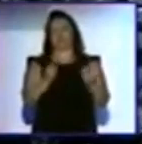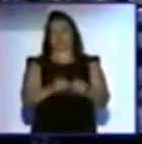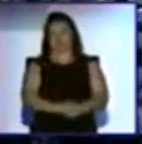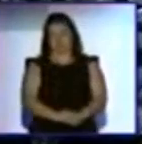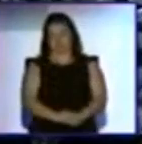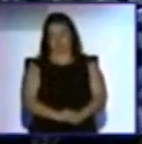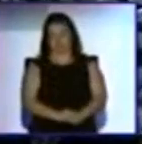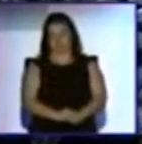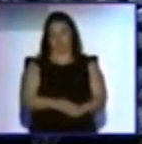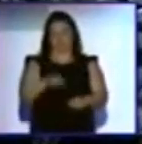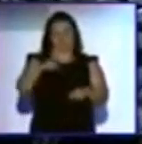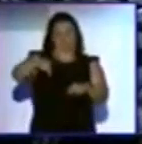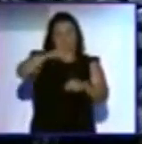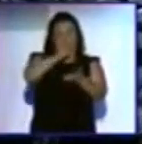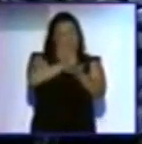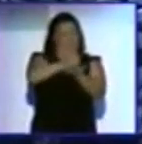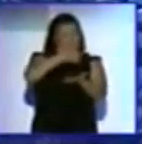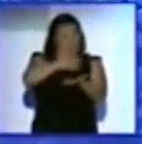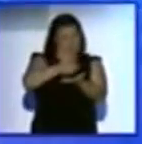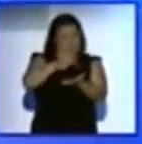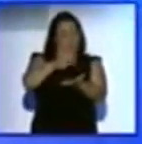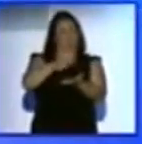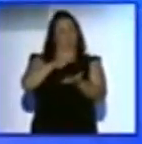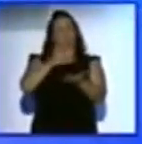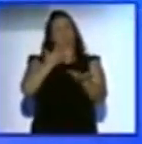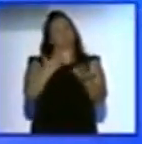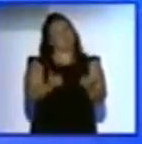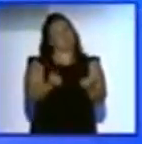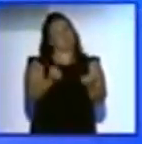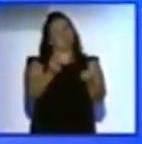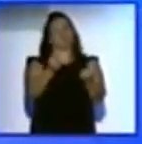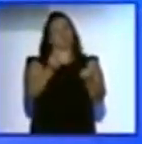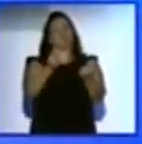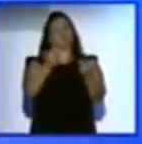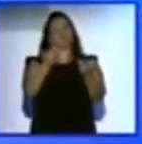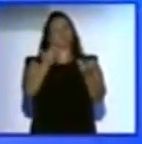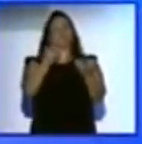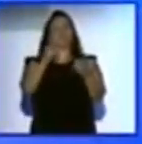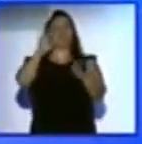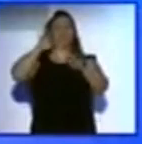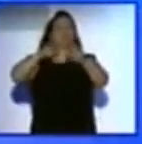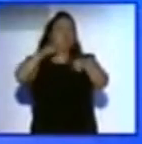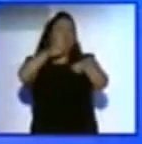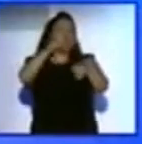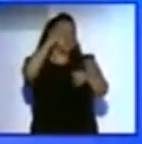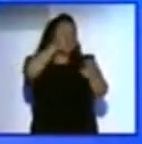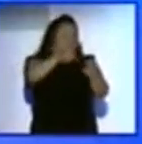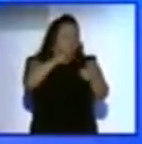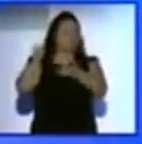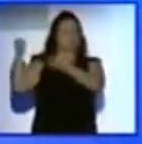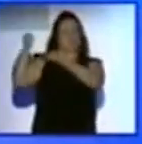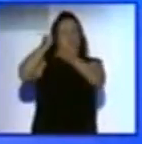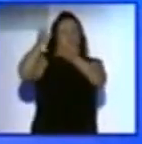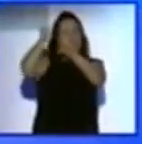Και από αυτή την αξιολόγηση θα εξαρτάται και ένα μέρος της χρηματοδότησης των πανεπιστημίων.